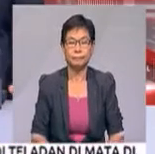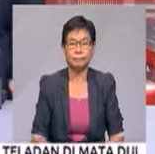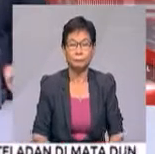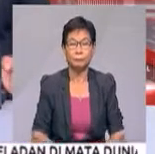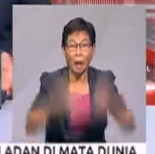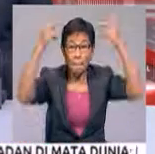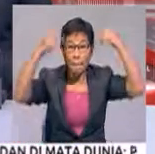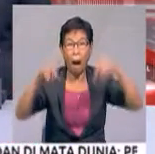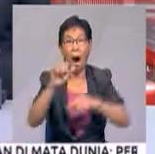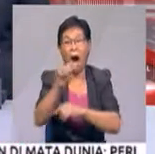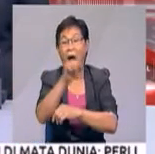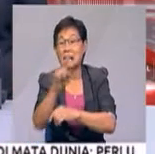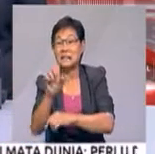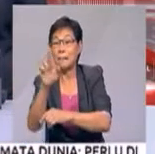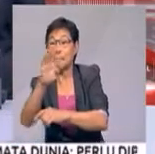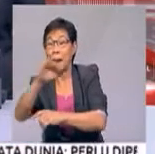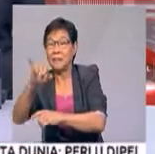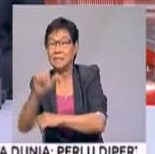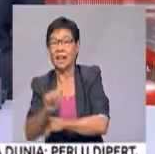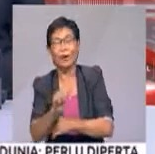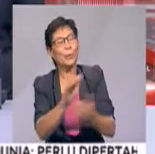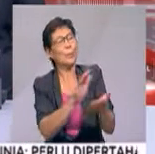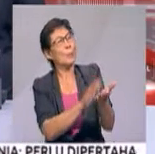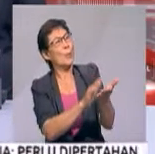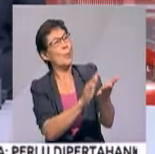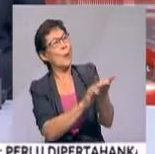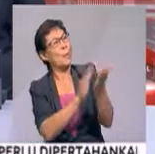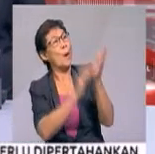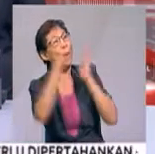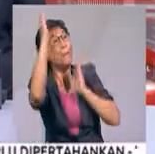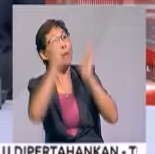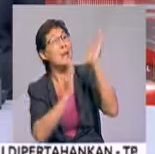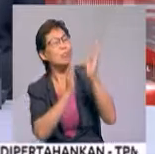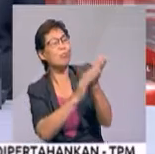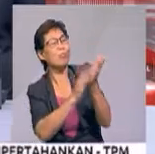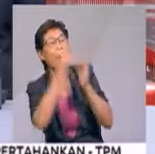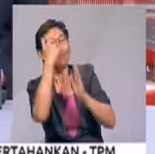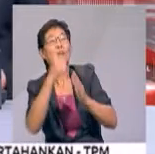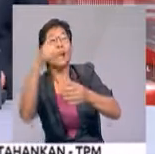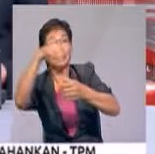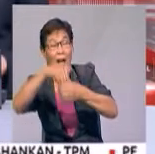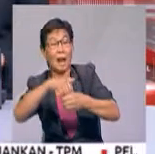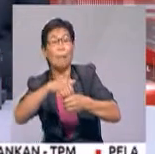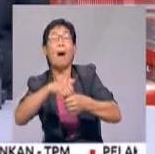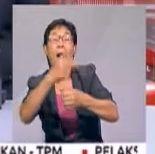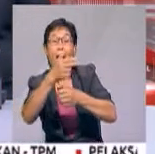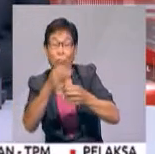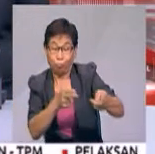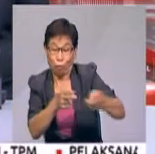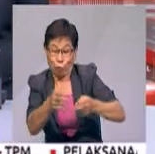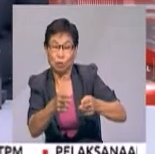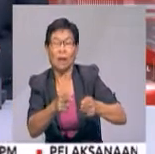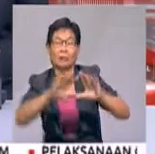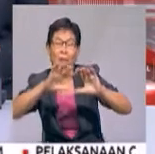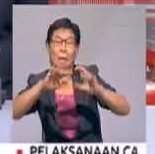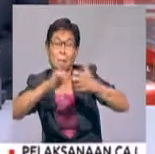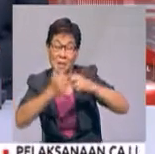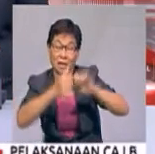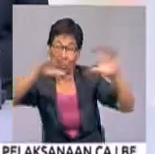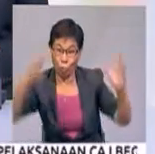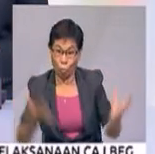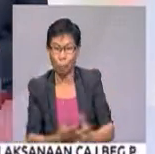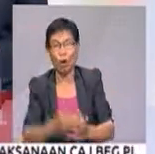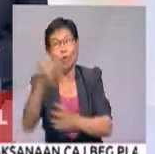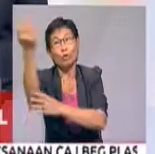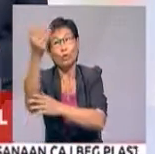Ya, Presiden Azerbaijan Ilham Aliyev memuji pendirian Malaysia dalam isu-isu global. Ini khususnya yang dibangkitkan dalam intipati ucap tama